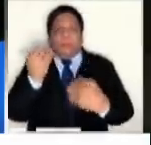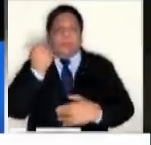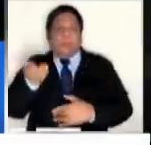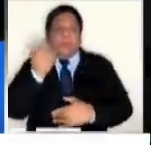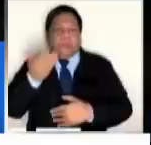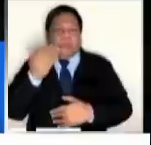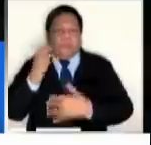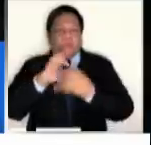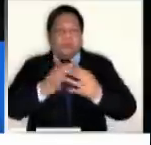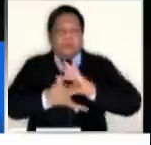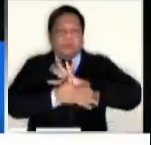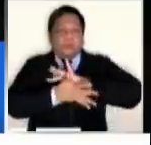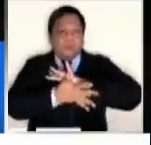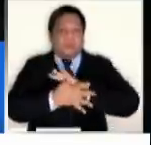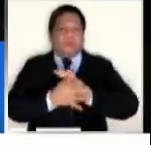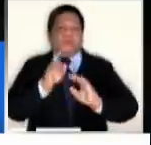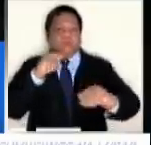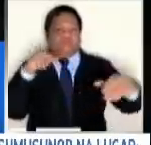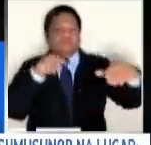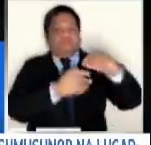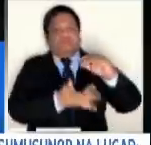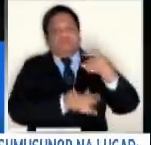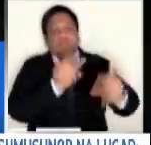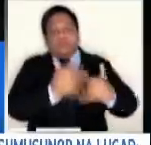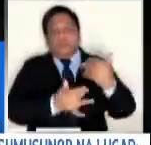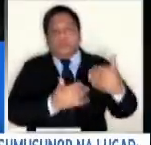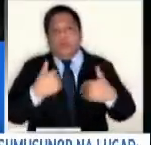kanilang kinecremate. Nasa 3 bangkay kada araw.